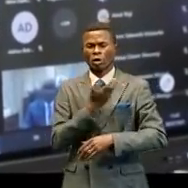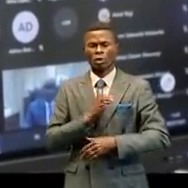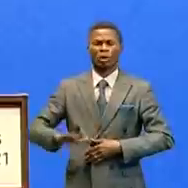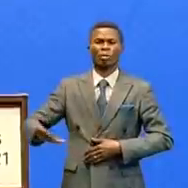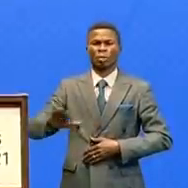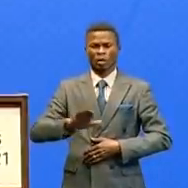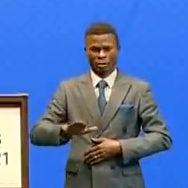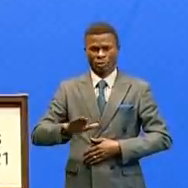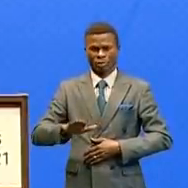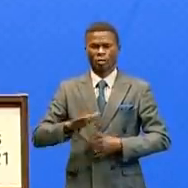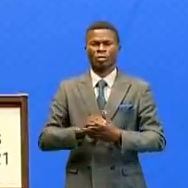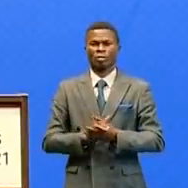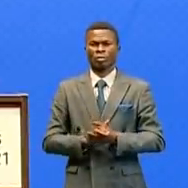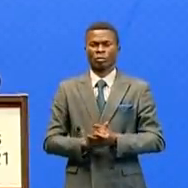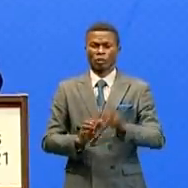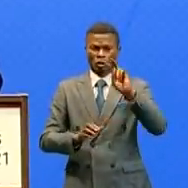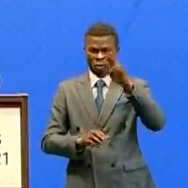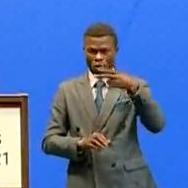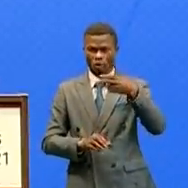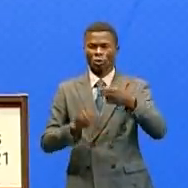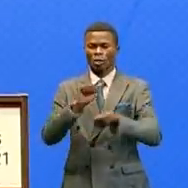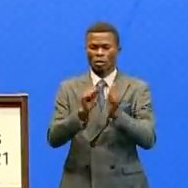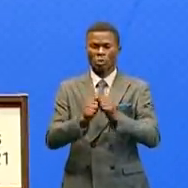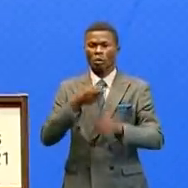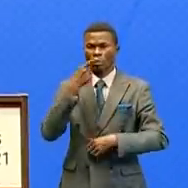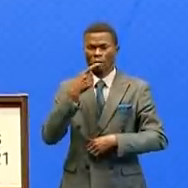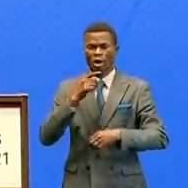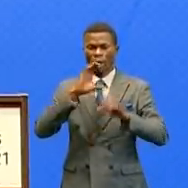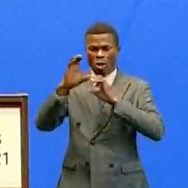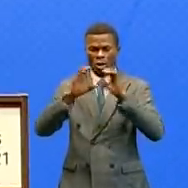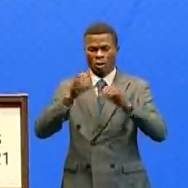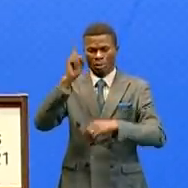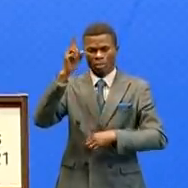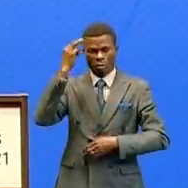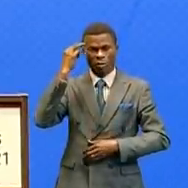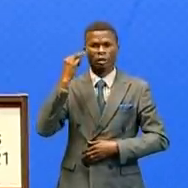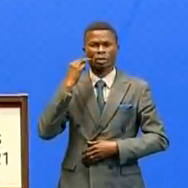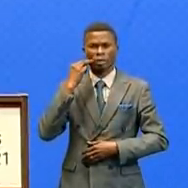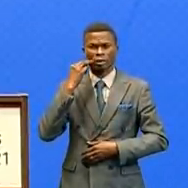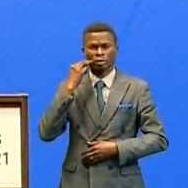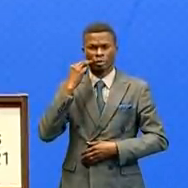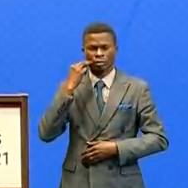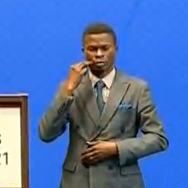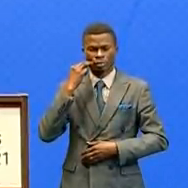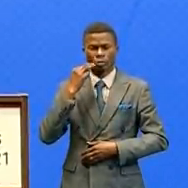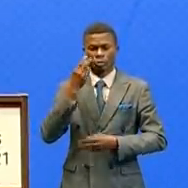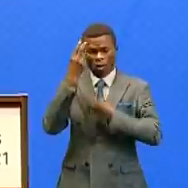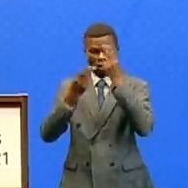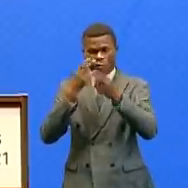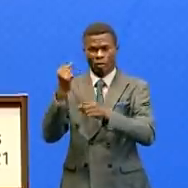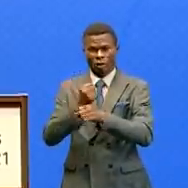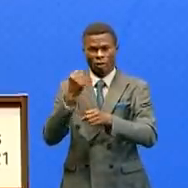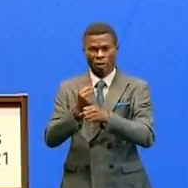pays. Le deuxième point abordé dans la communication du Premier ministre, c'est sa visite de